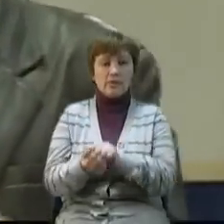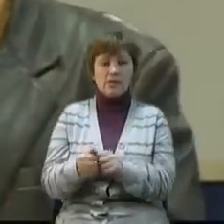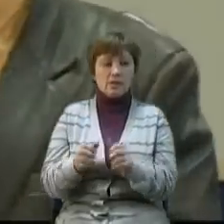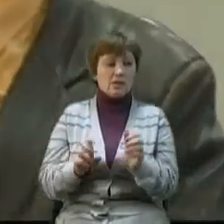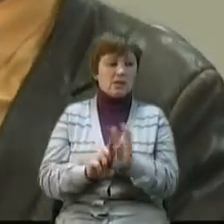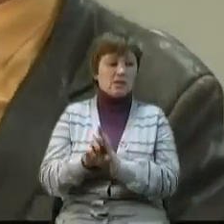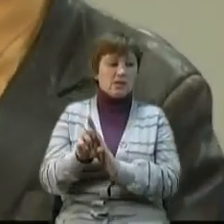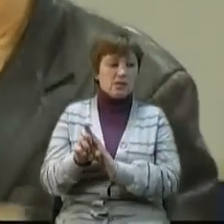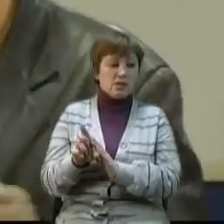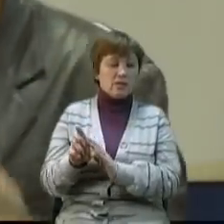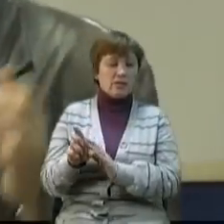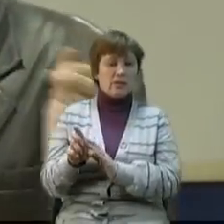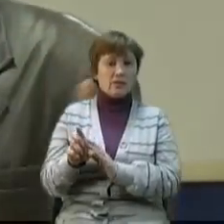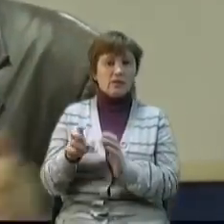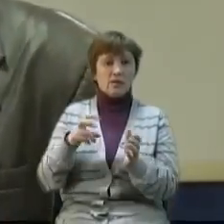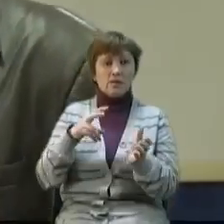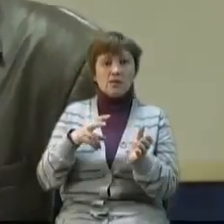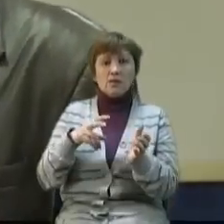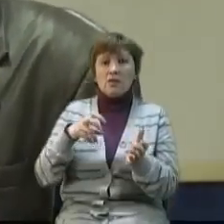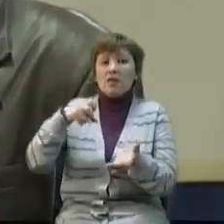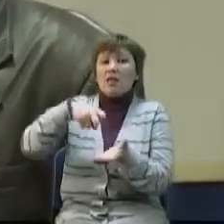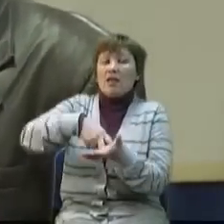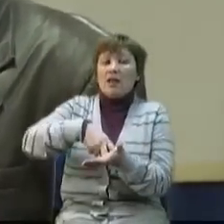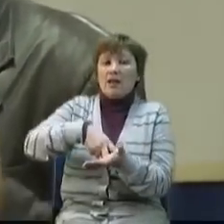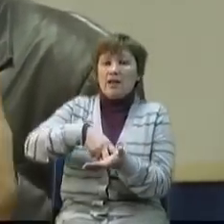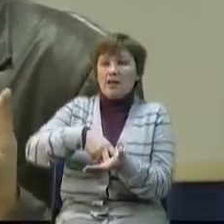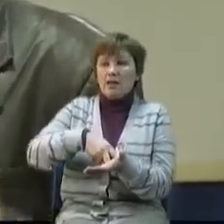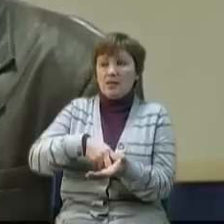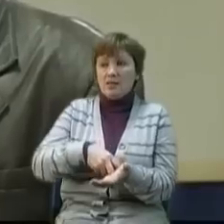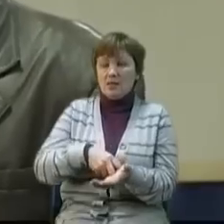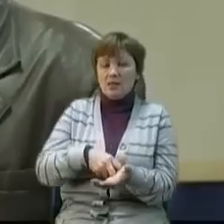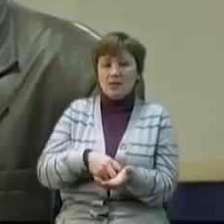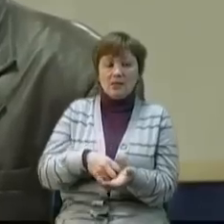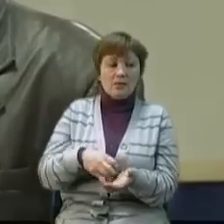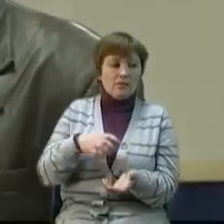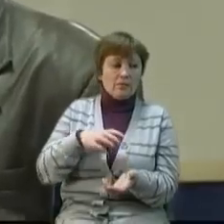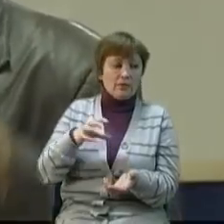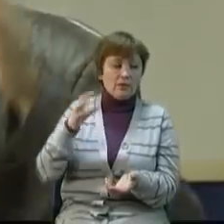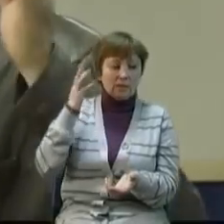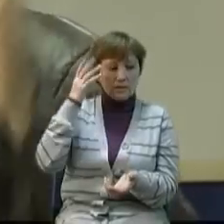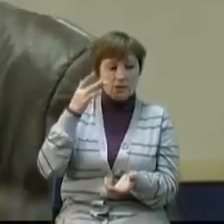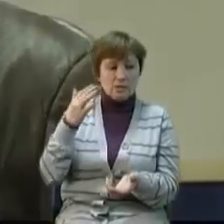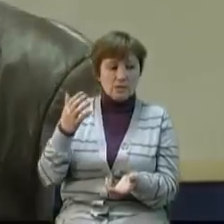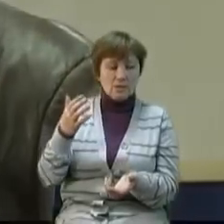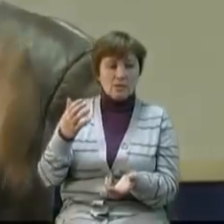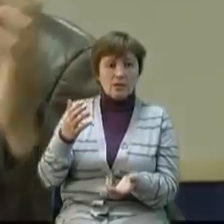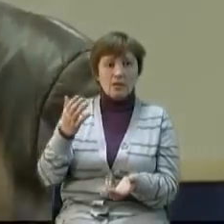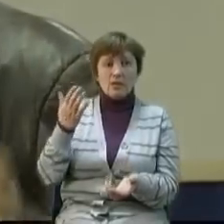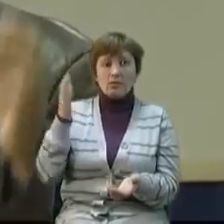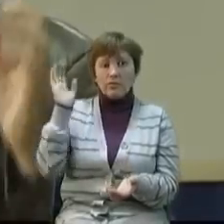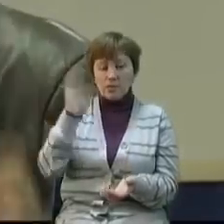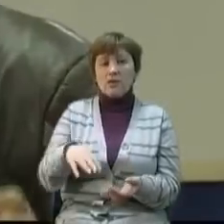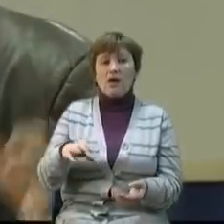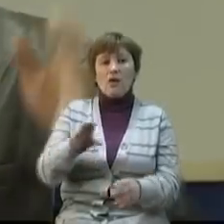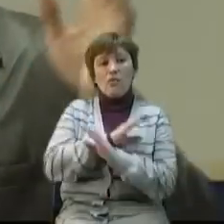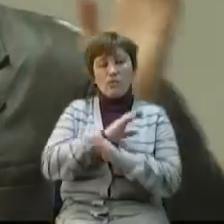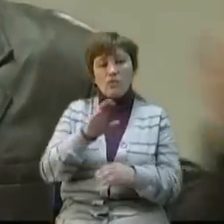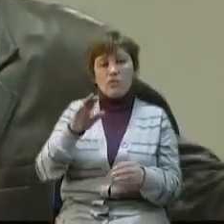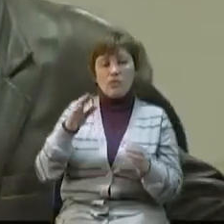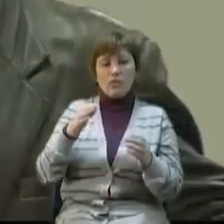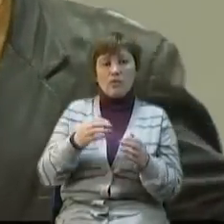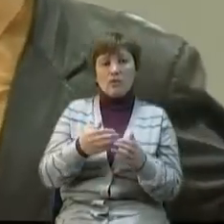19 июля 92 года, я стоял на коленях, и у меня такое сознание, даже если умру от голода и холода